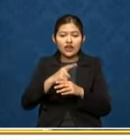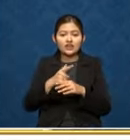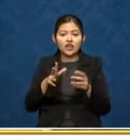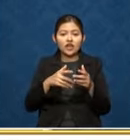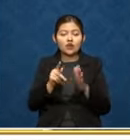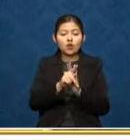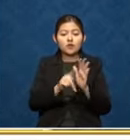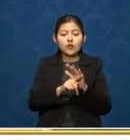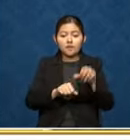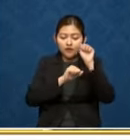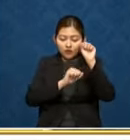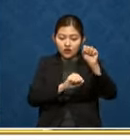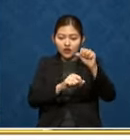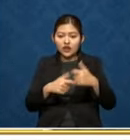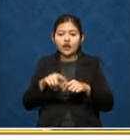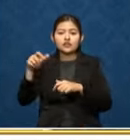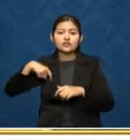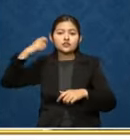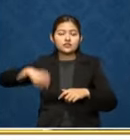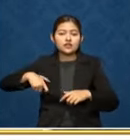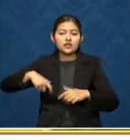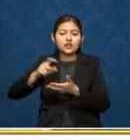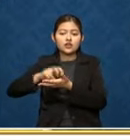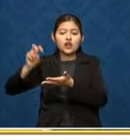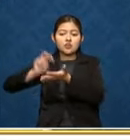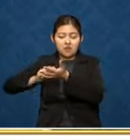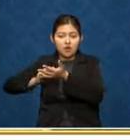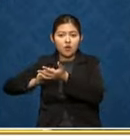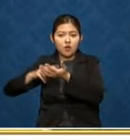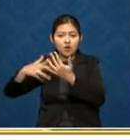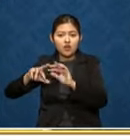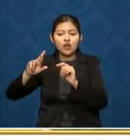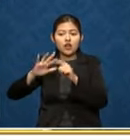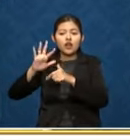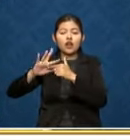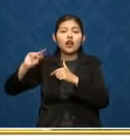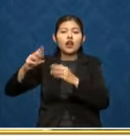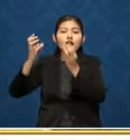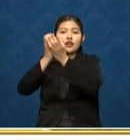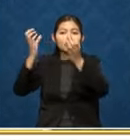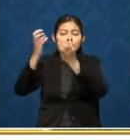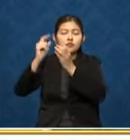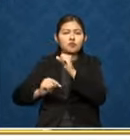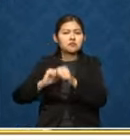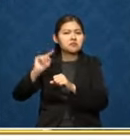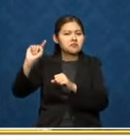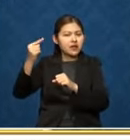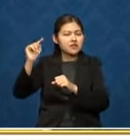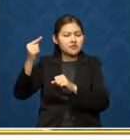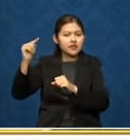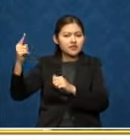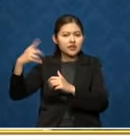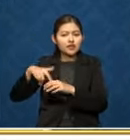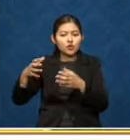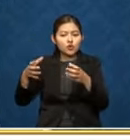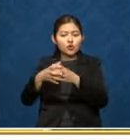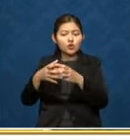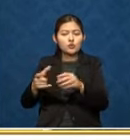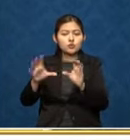ใดศาลไทยก็จะรับรองการรัฐประหารแล้วก็มีการร่างรัฐธรรมนูญฉบับใหม่โดยคณะบุคคลที่คณะ